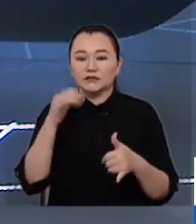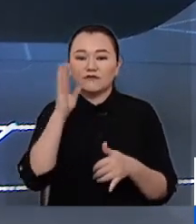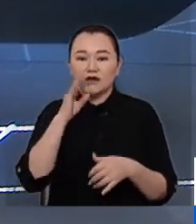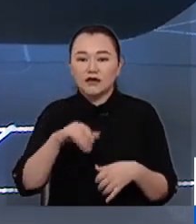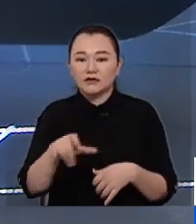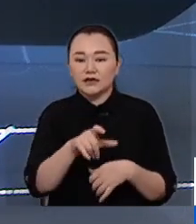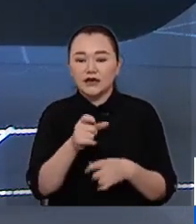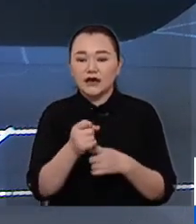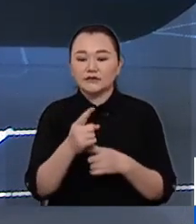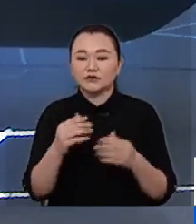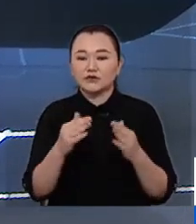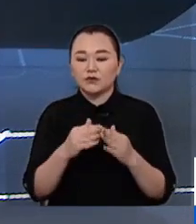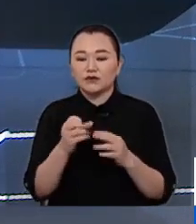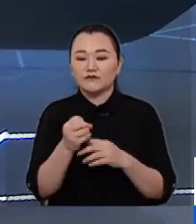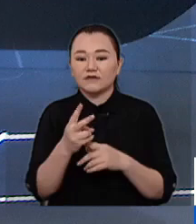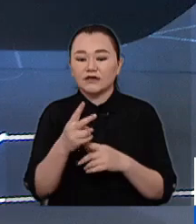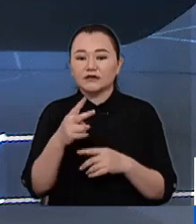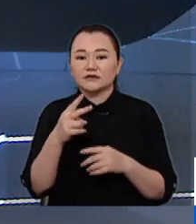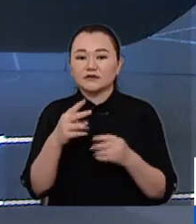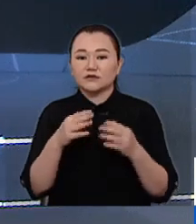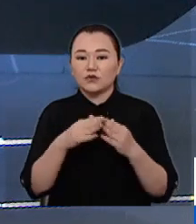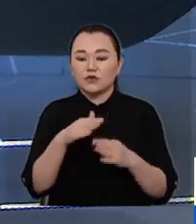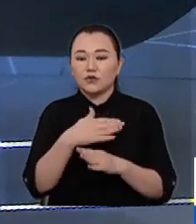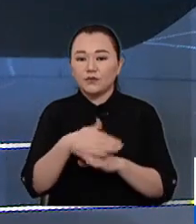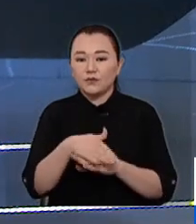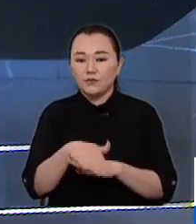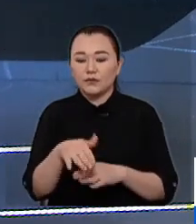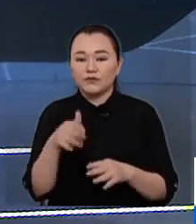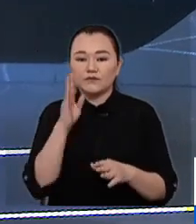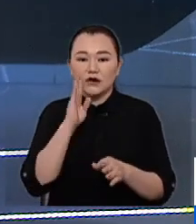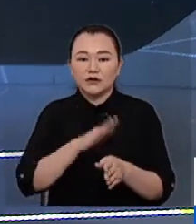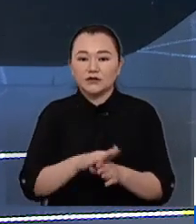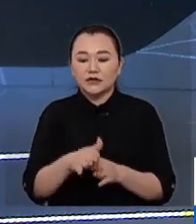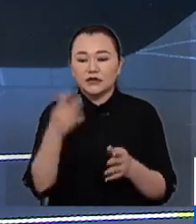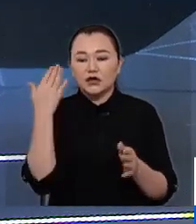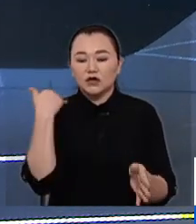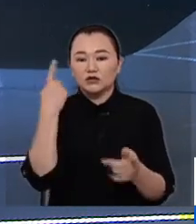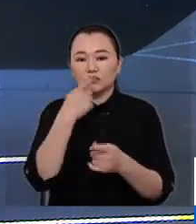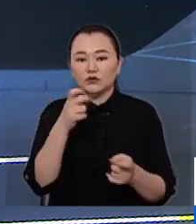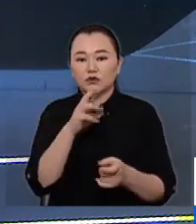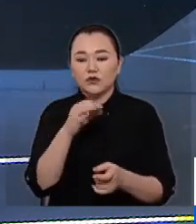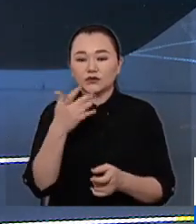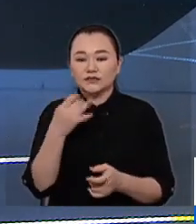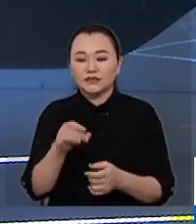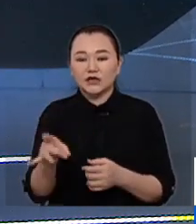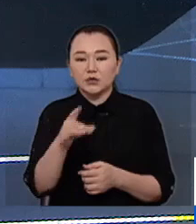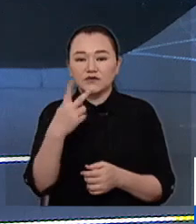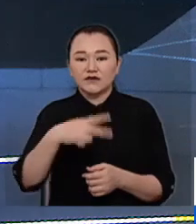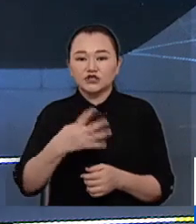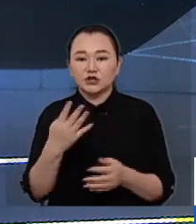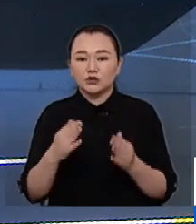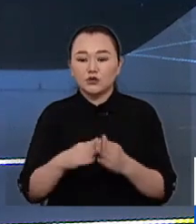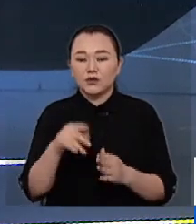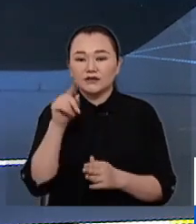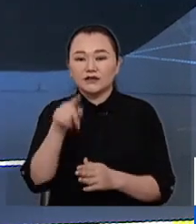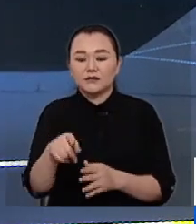затопила 11 домов и 12 дворов. Ранее ЧС был объявлен в Кобдинском районе. 24 дома